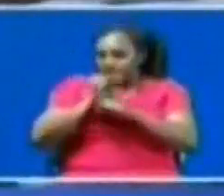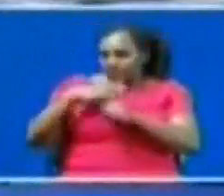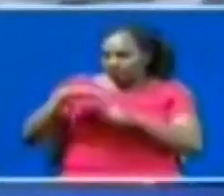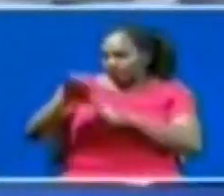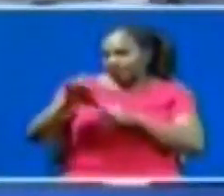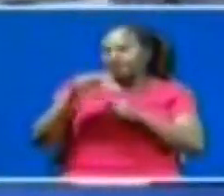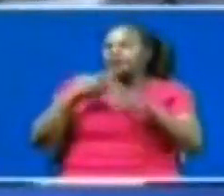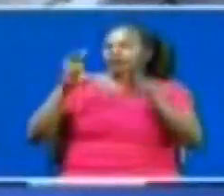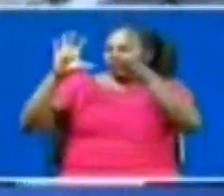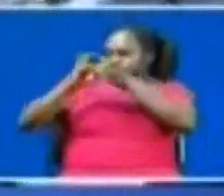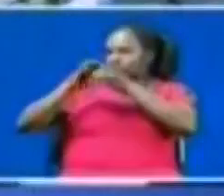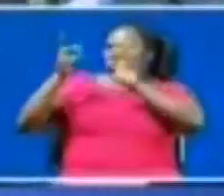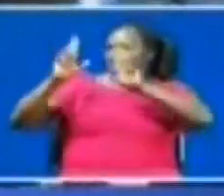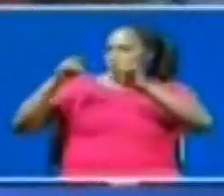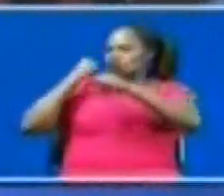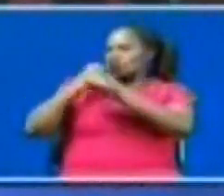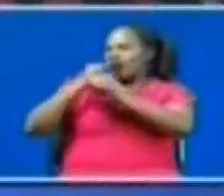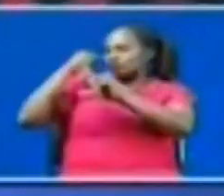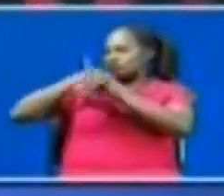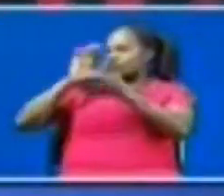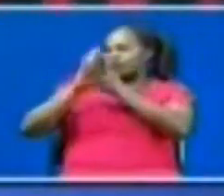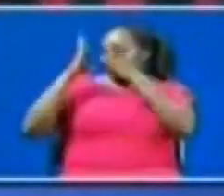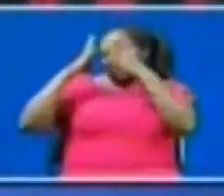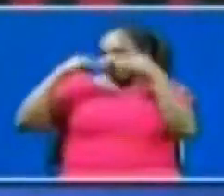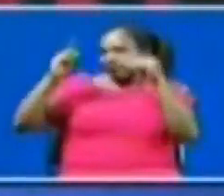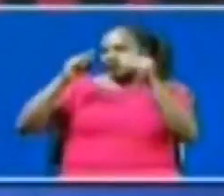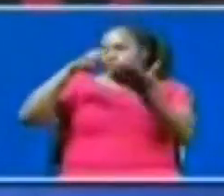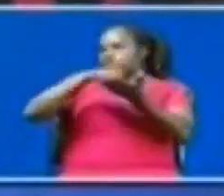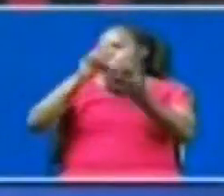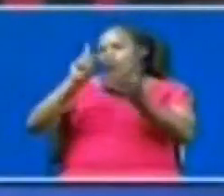eneo hili kwamba wameungana na wako tayari kugombea urais ijapo mwaka 2022.